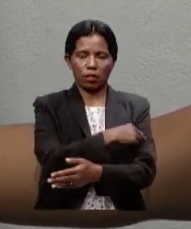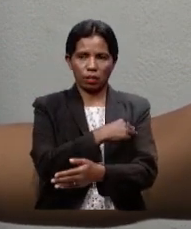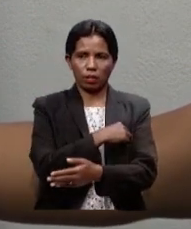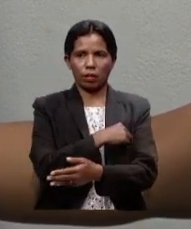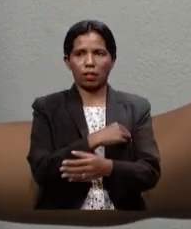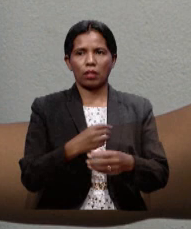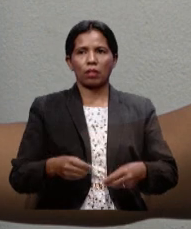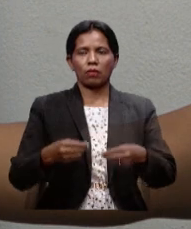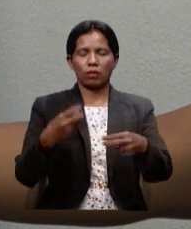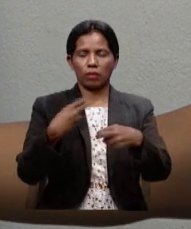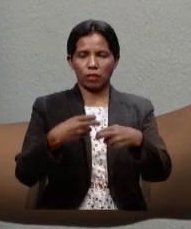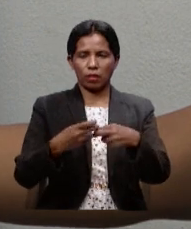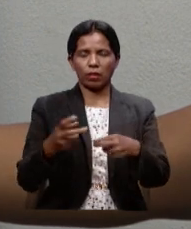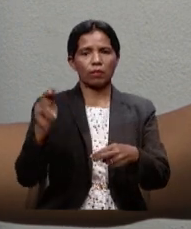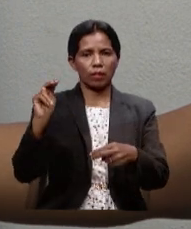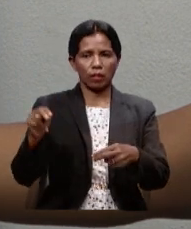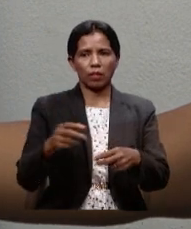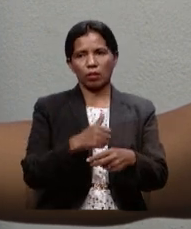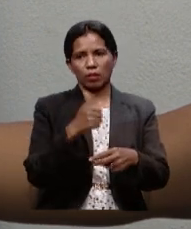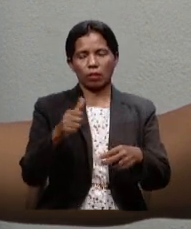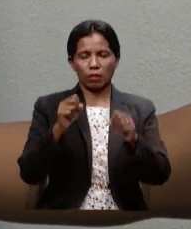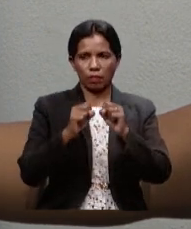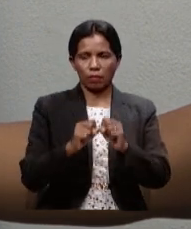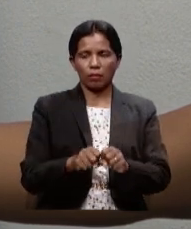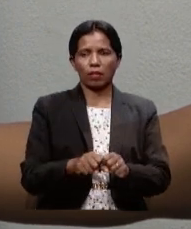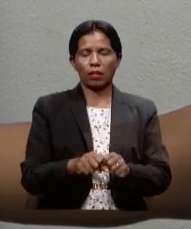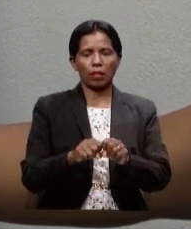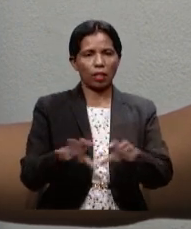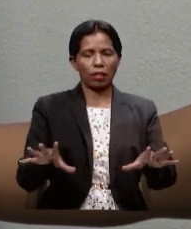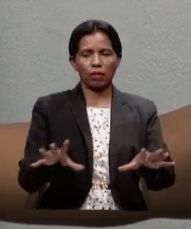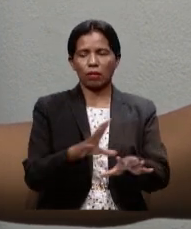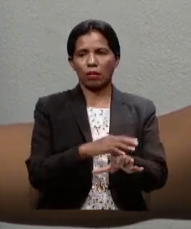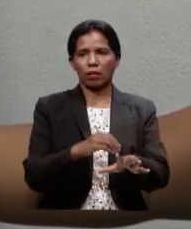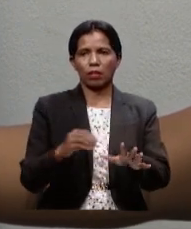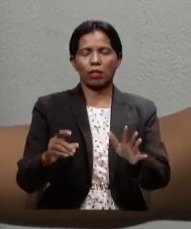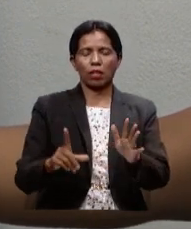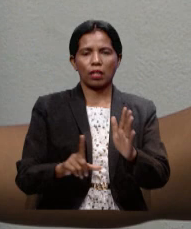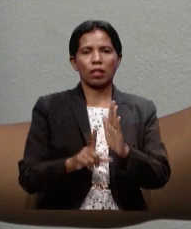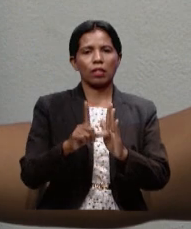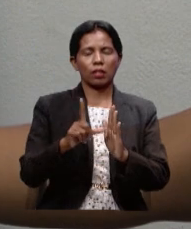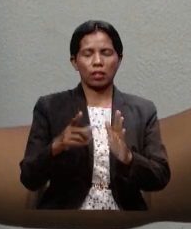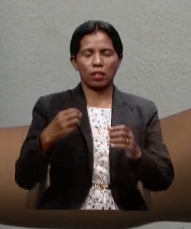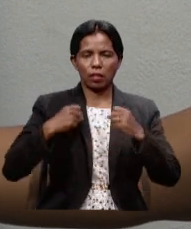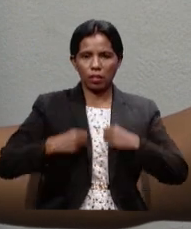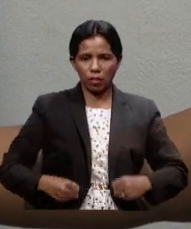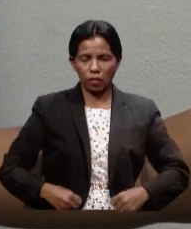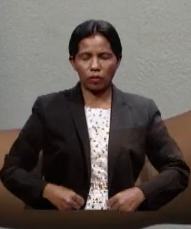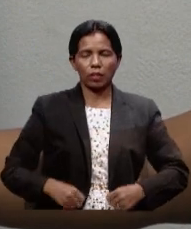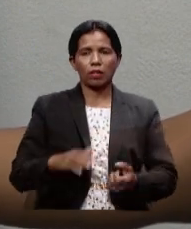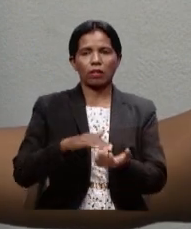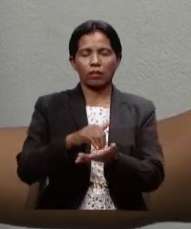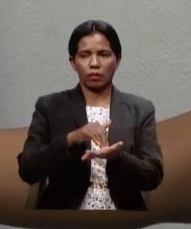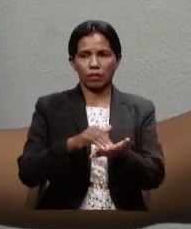fol forix ubane ya seluk fale bele lakung electrolyte electrolytus heite ne ising tamane mitafona